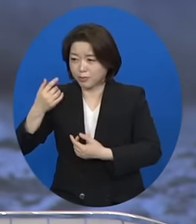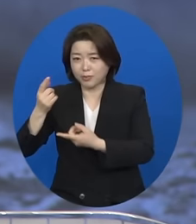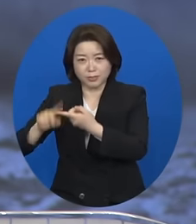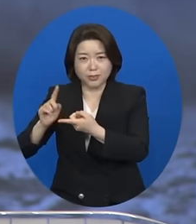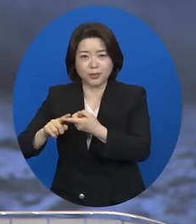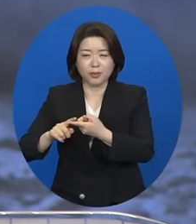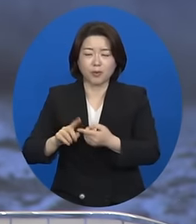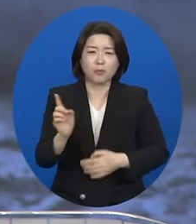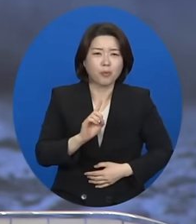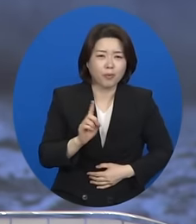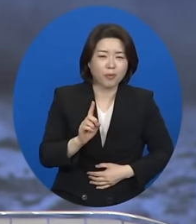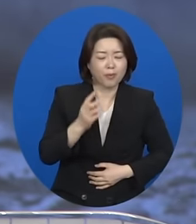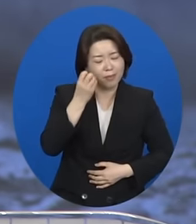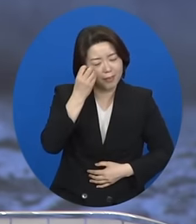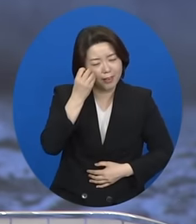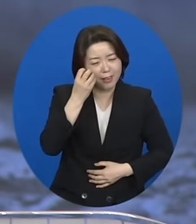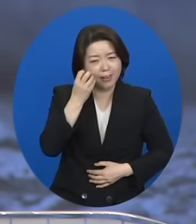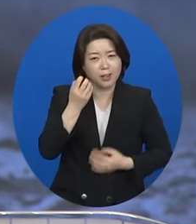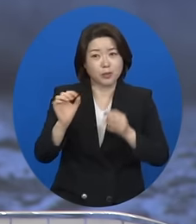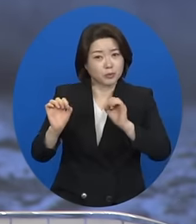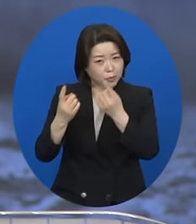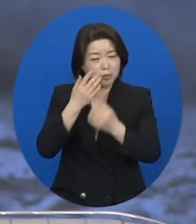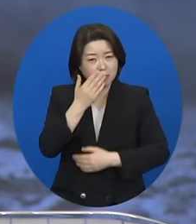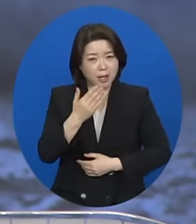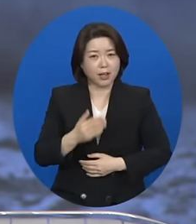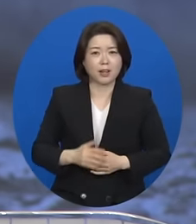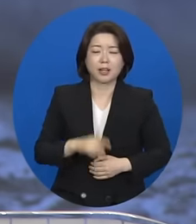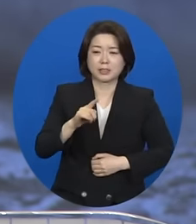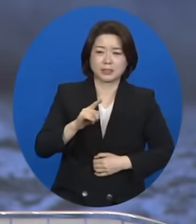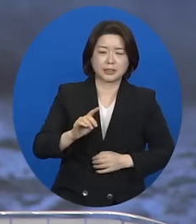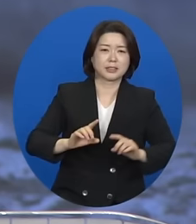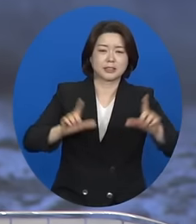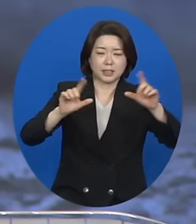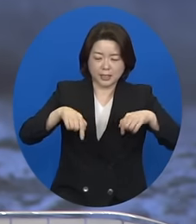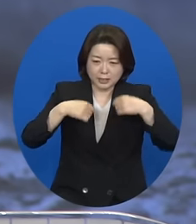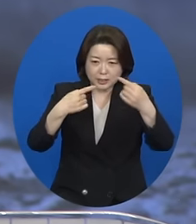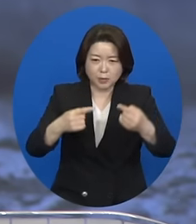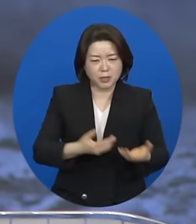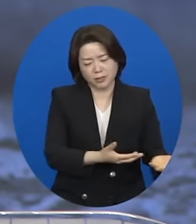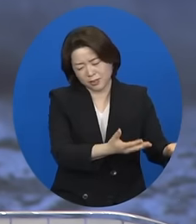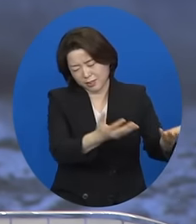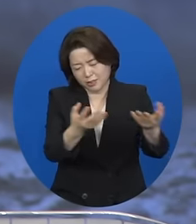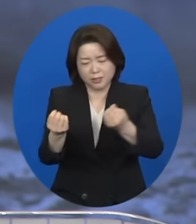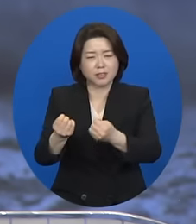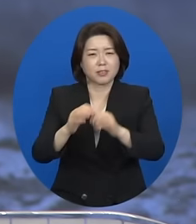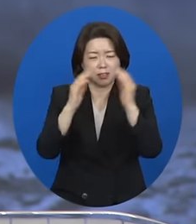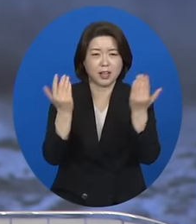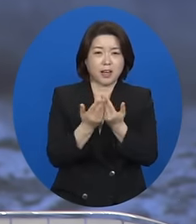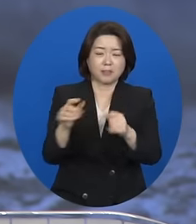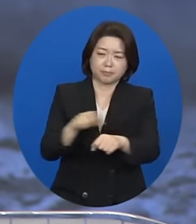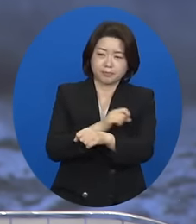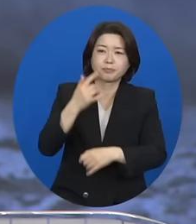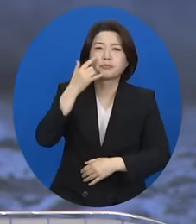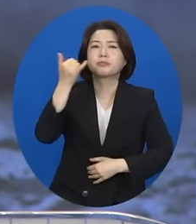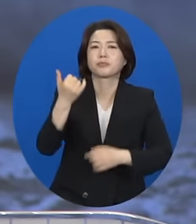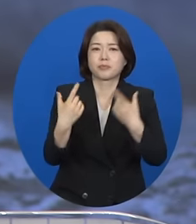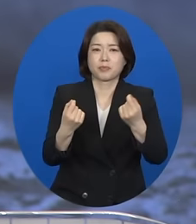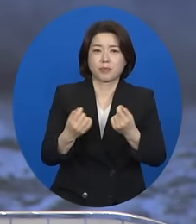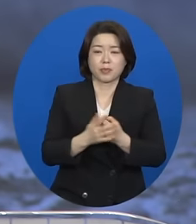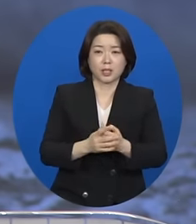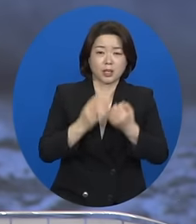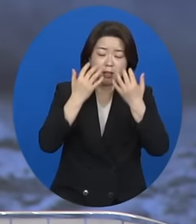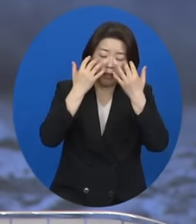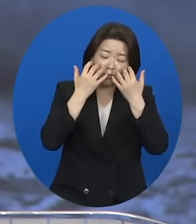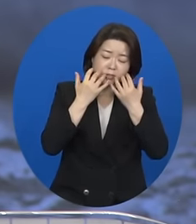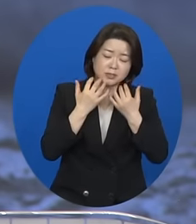울면서 기뻐할 수 있죠 그날에 오셨던 장례 시장님 모든 분들이 거의 모든 분들이 그러셨어 특별히 부모님께서 분명히